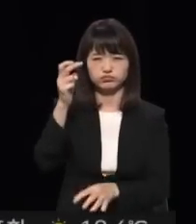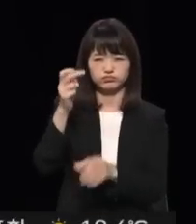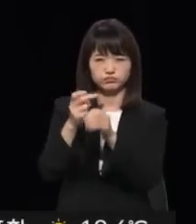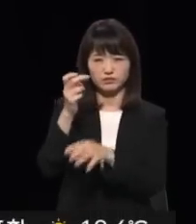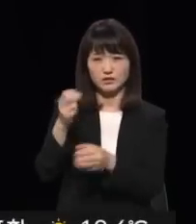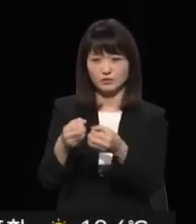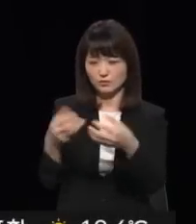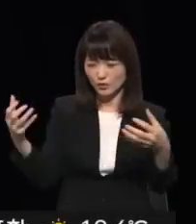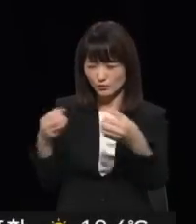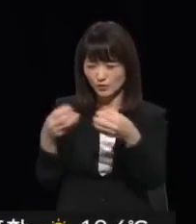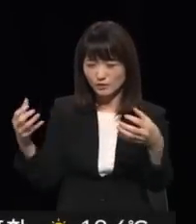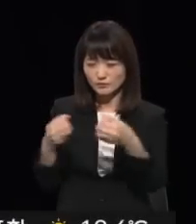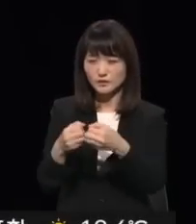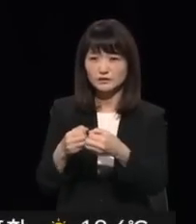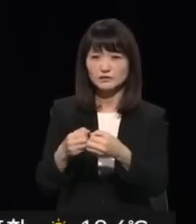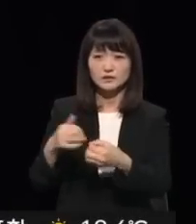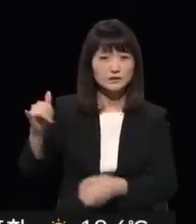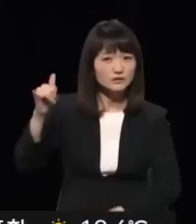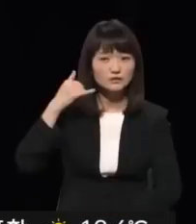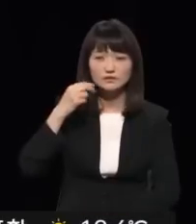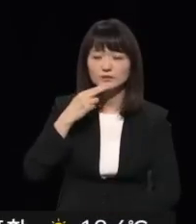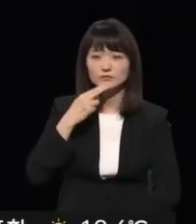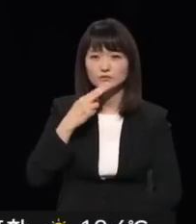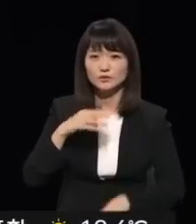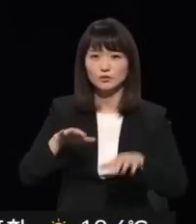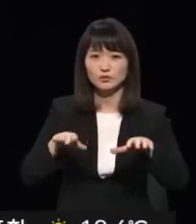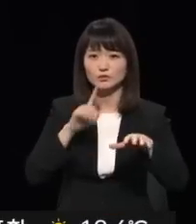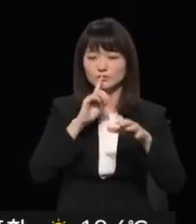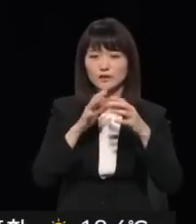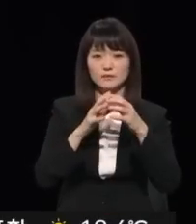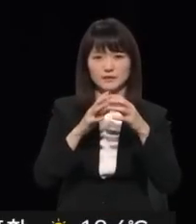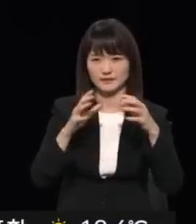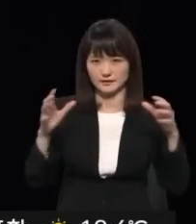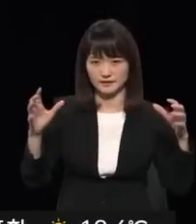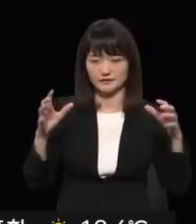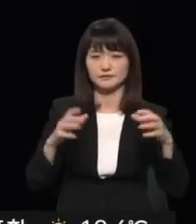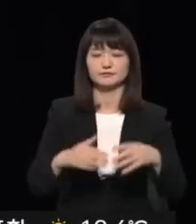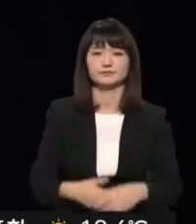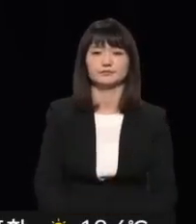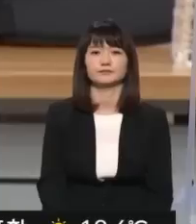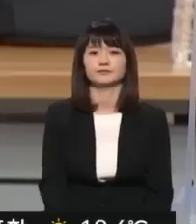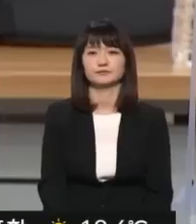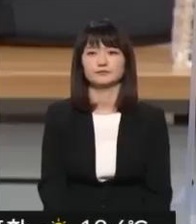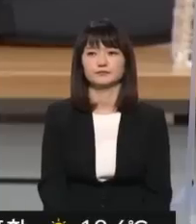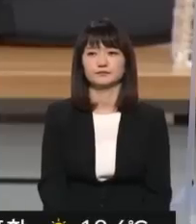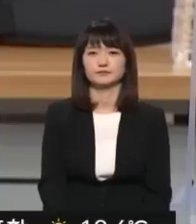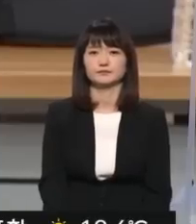오늘 국감에서도 이 부분이 논란이 됐습니다. 잠시 모습 보겠습니다.